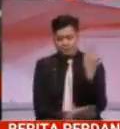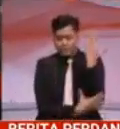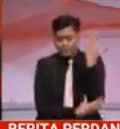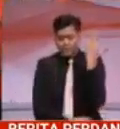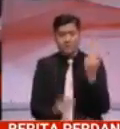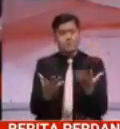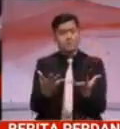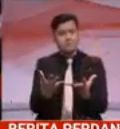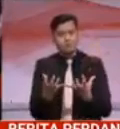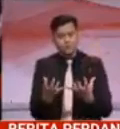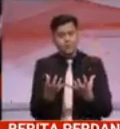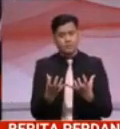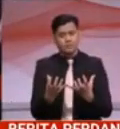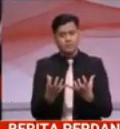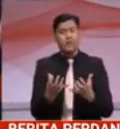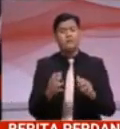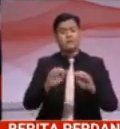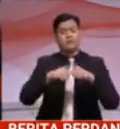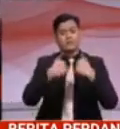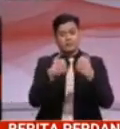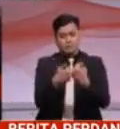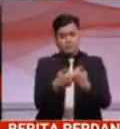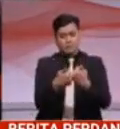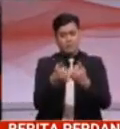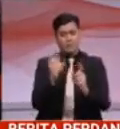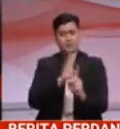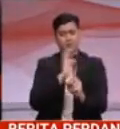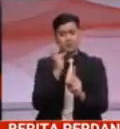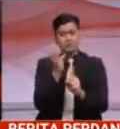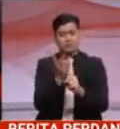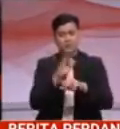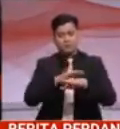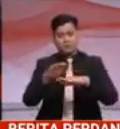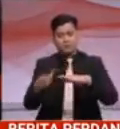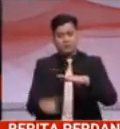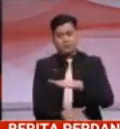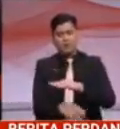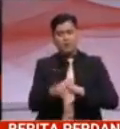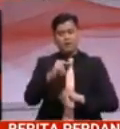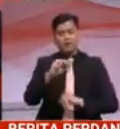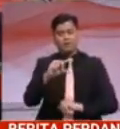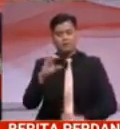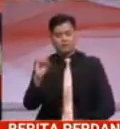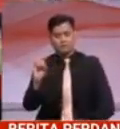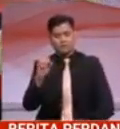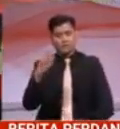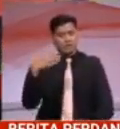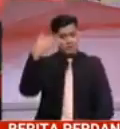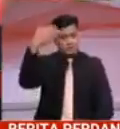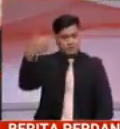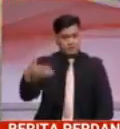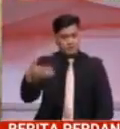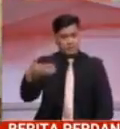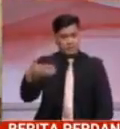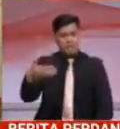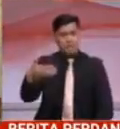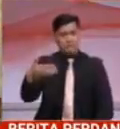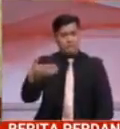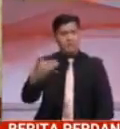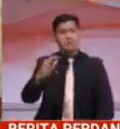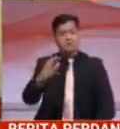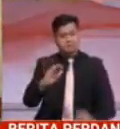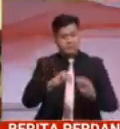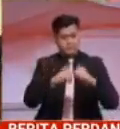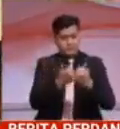sebuah badan kebajikan yang bergerak di bawah gabungan NGO Hadapan atau GOHEK, pihaknya bernasib baik apabila